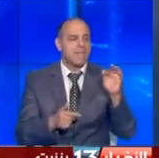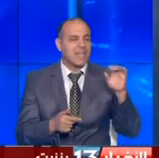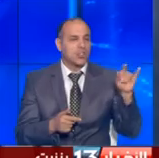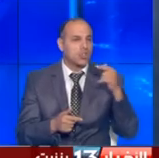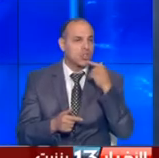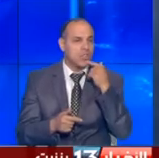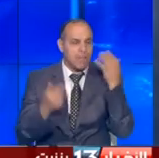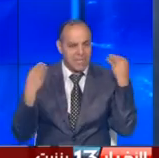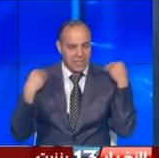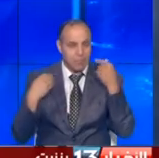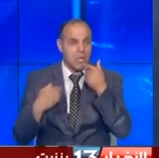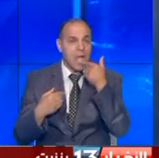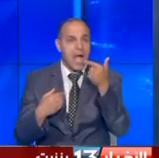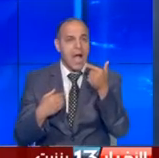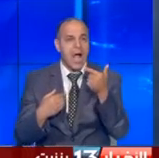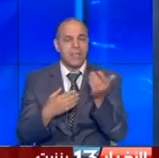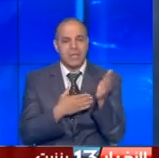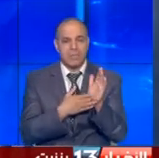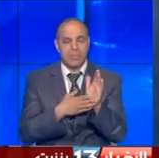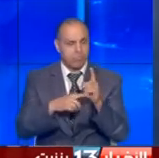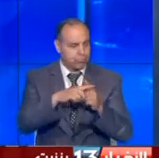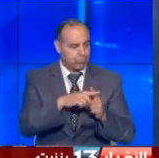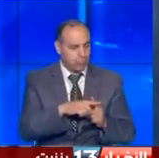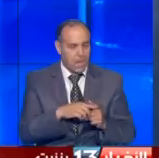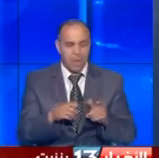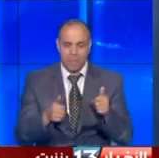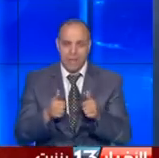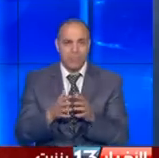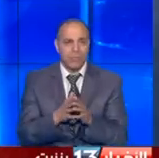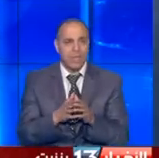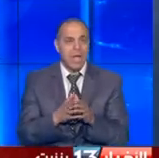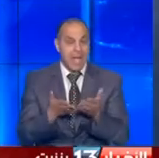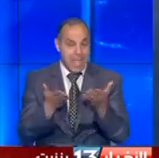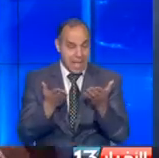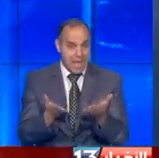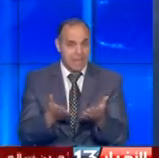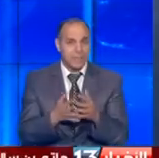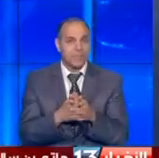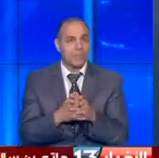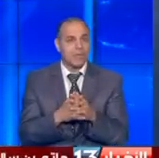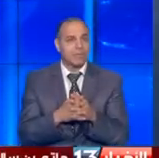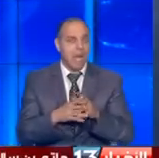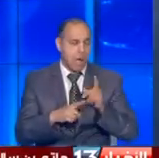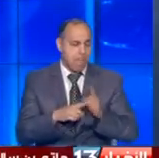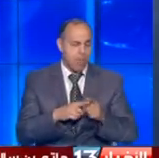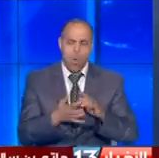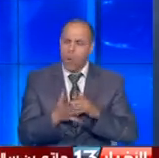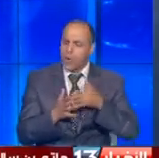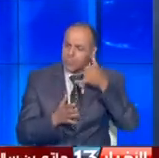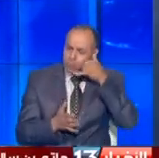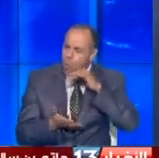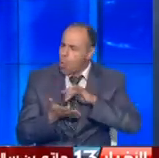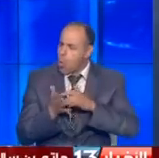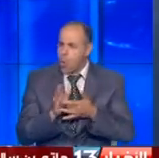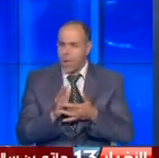حشاد ببنزرت عن التقييم الإيجابي لهذا الإجراء. العملية متاع تحجير كل الآلات الإلكترونية